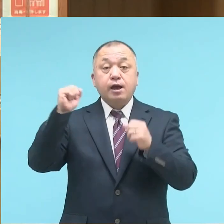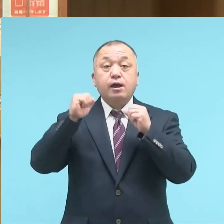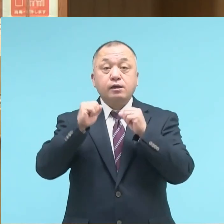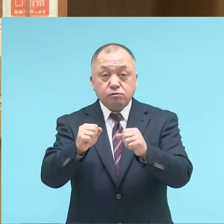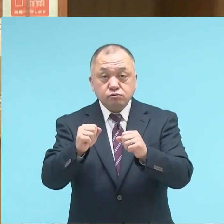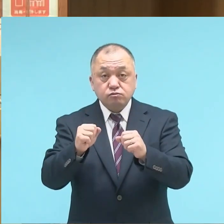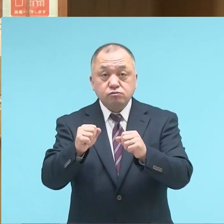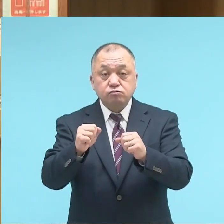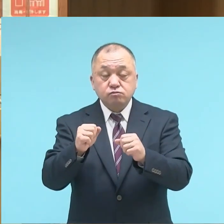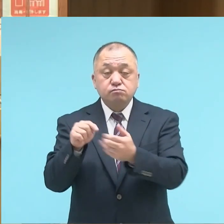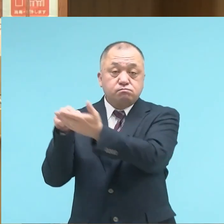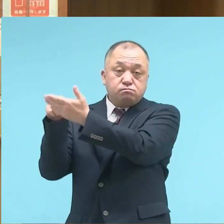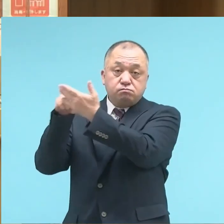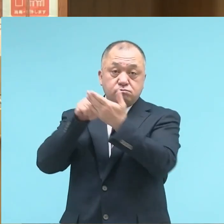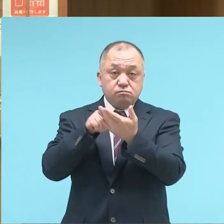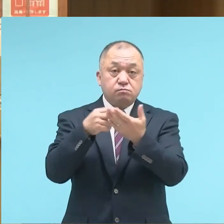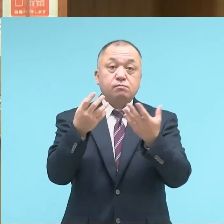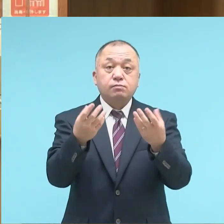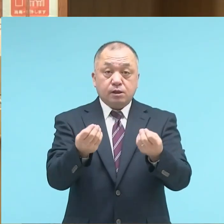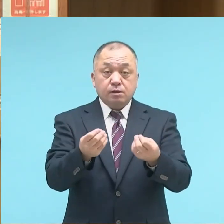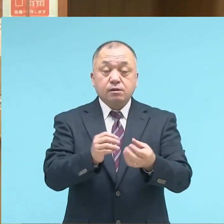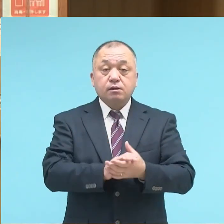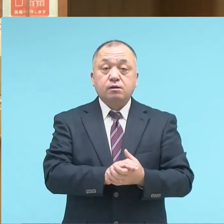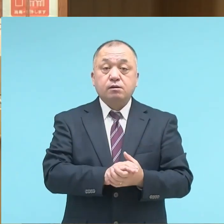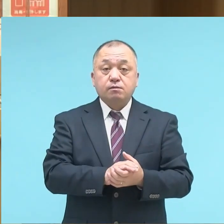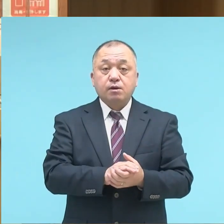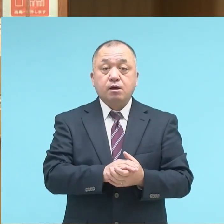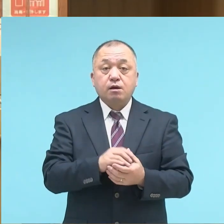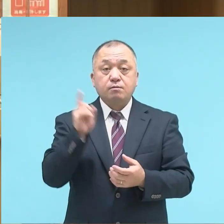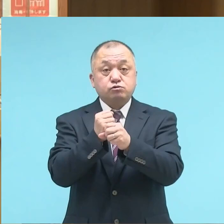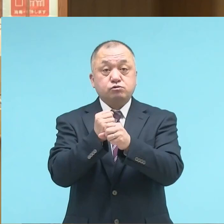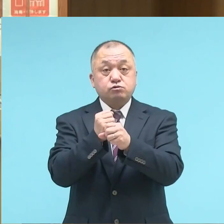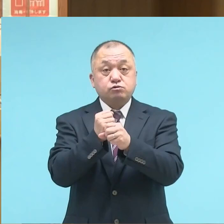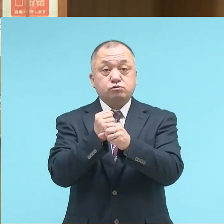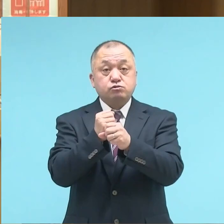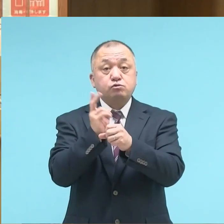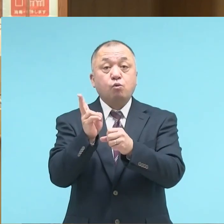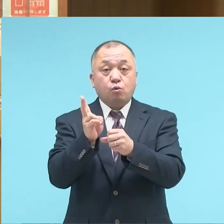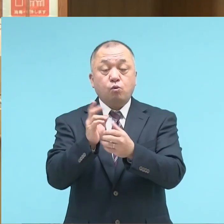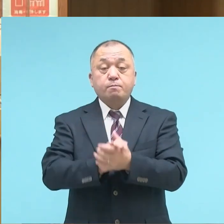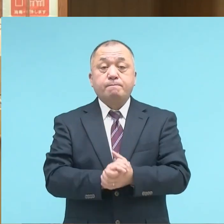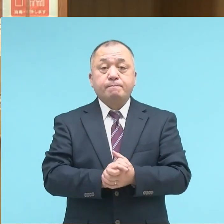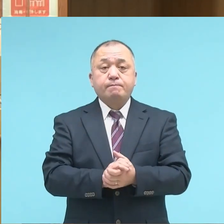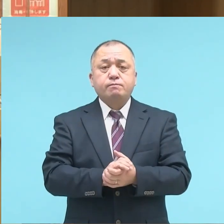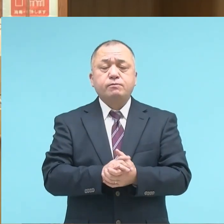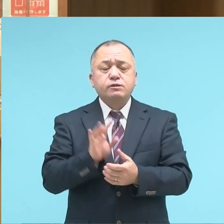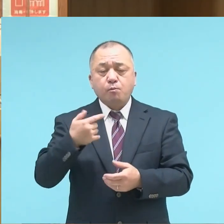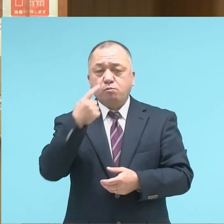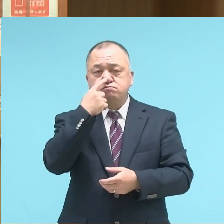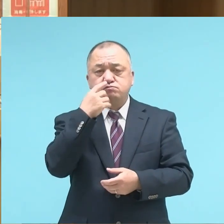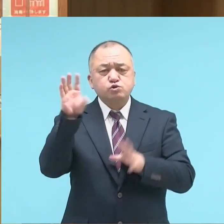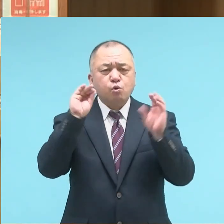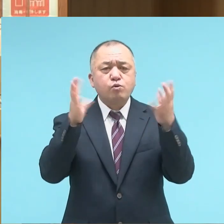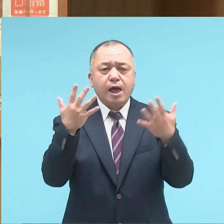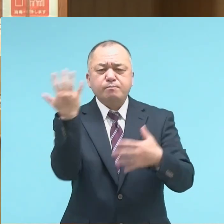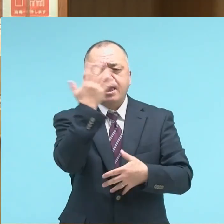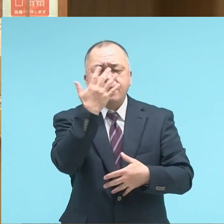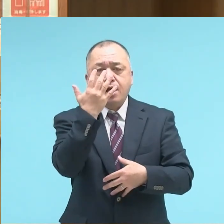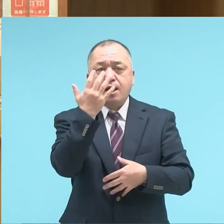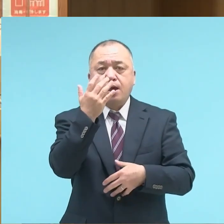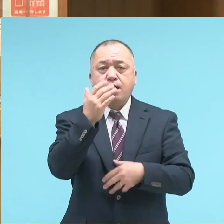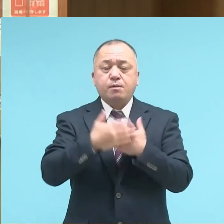今産業制度などでやっていただくということを検討しているようなんですが、ただそこら辺まだ見えないとかですね、そうい